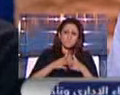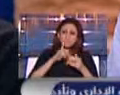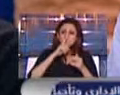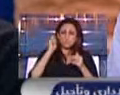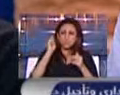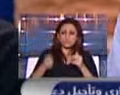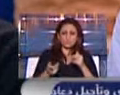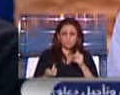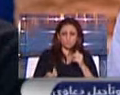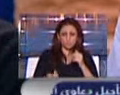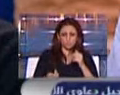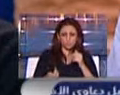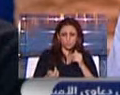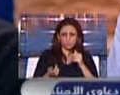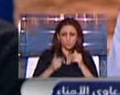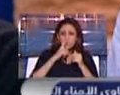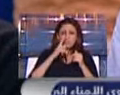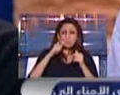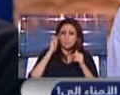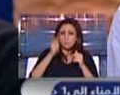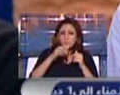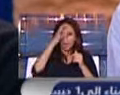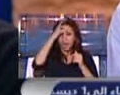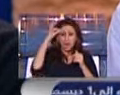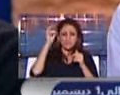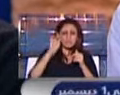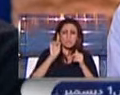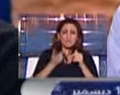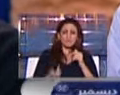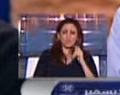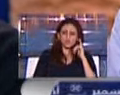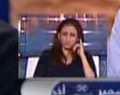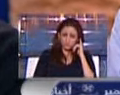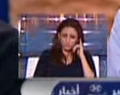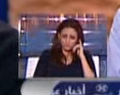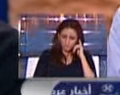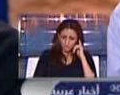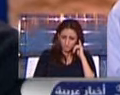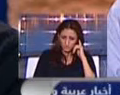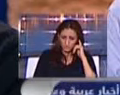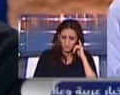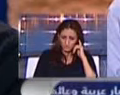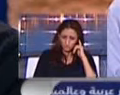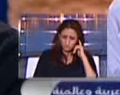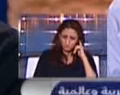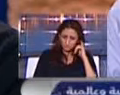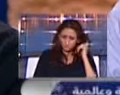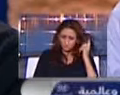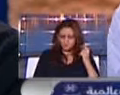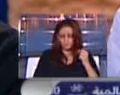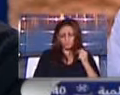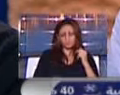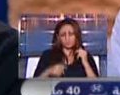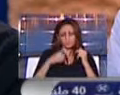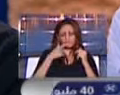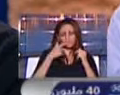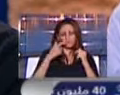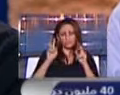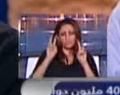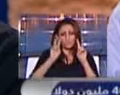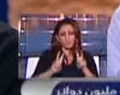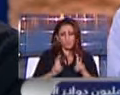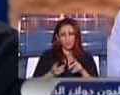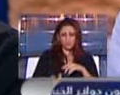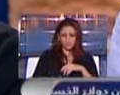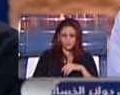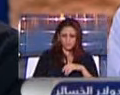رئيس، ملوش حظ معايا رئيس. اخرهم محافظ تابع للحزب حرور العداله اللي هو سمير بدله عجلان وهو